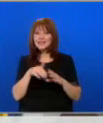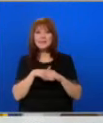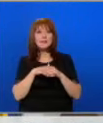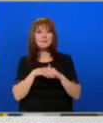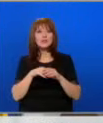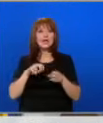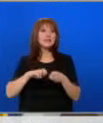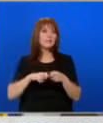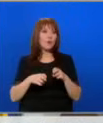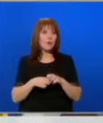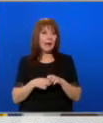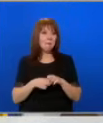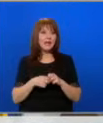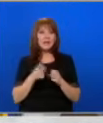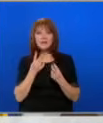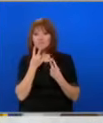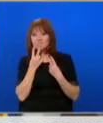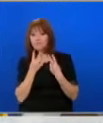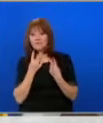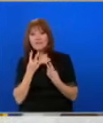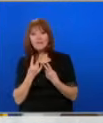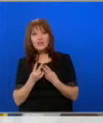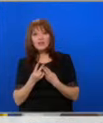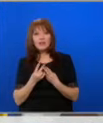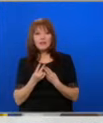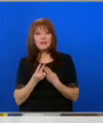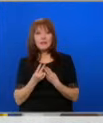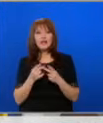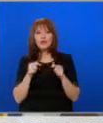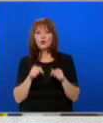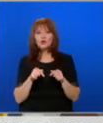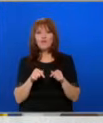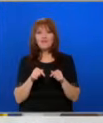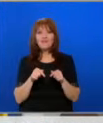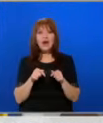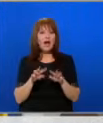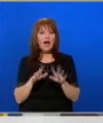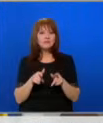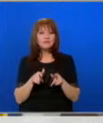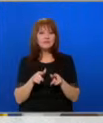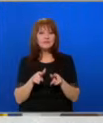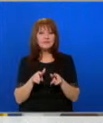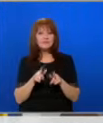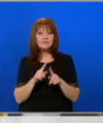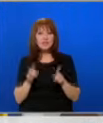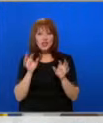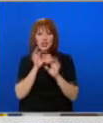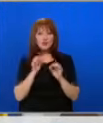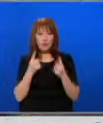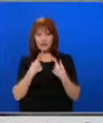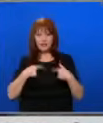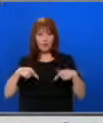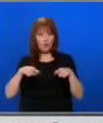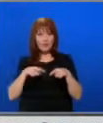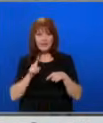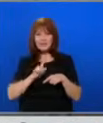проблема и за да видят, че това е нещо, от което нито един от нас не е